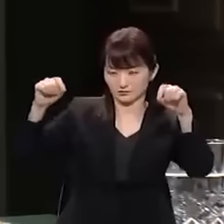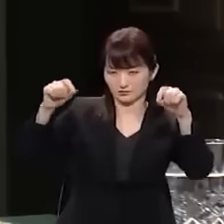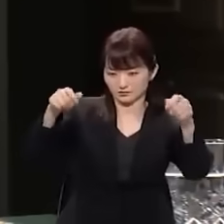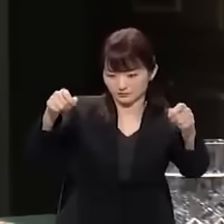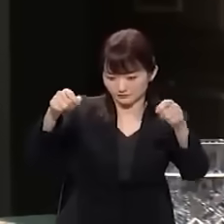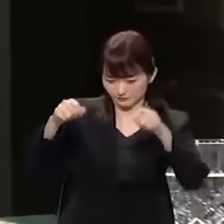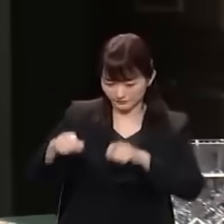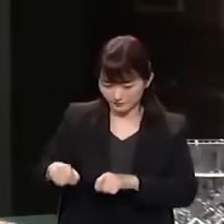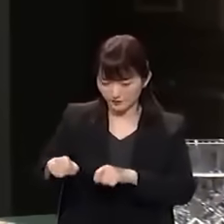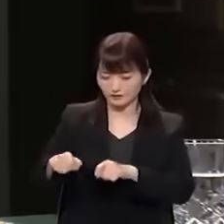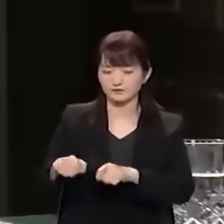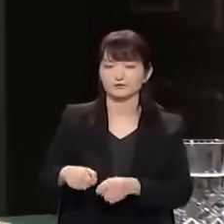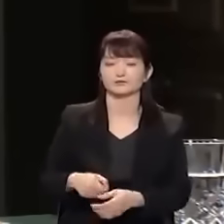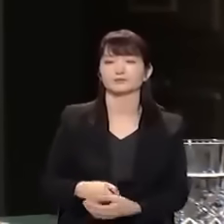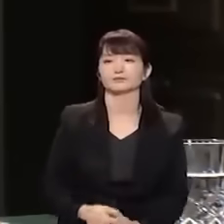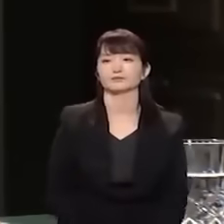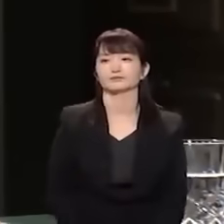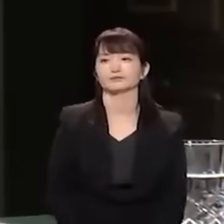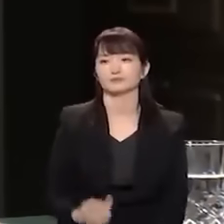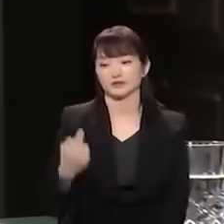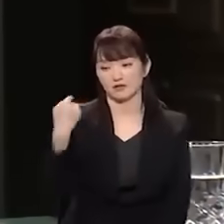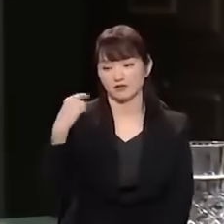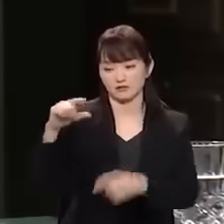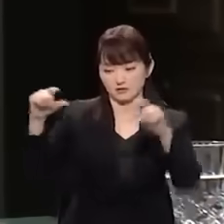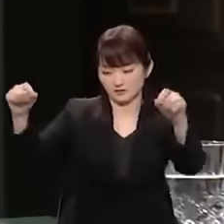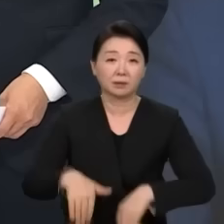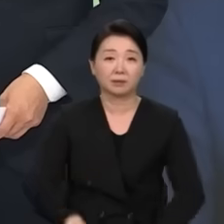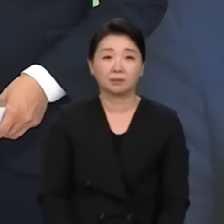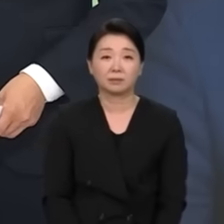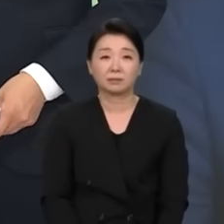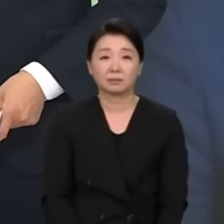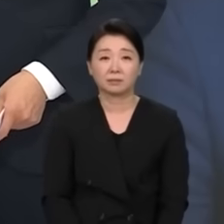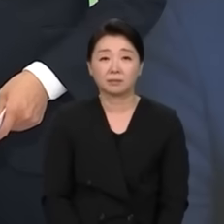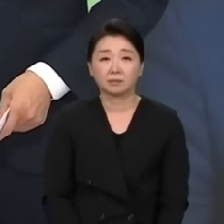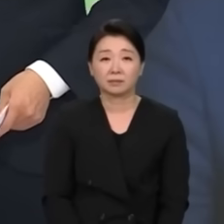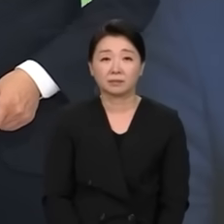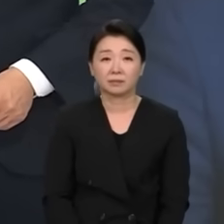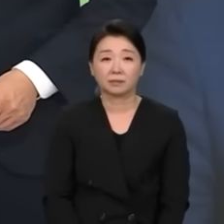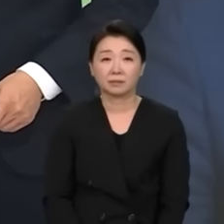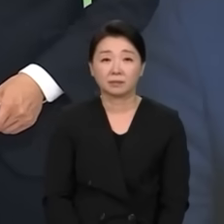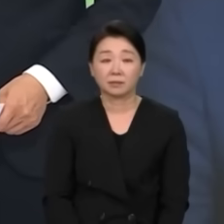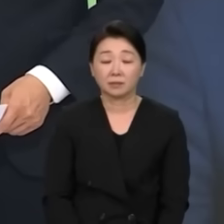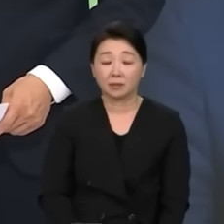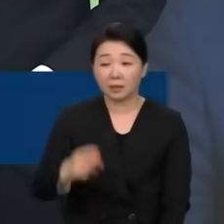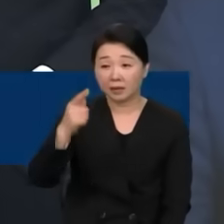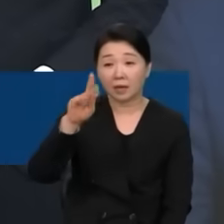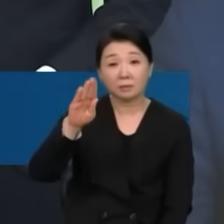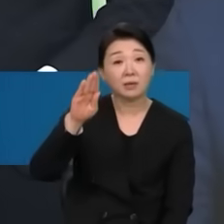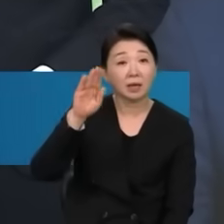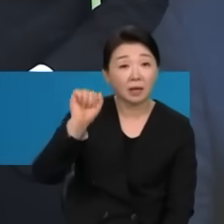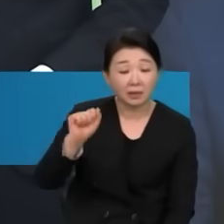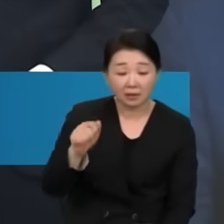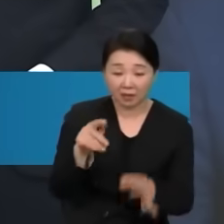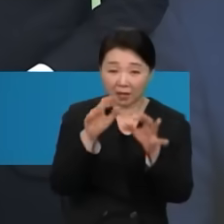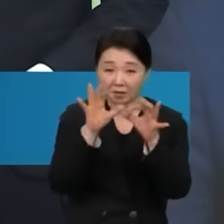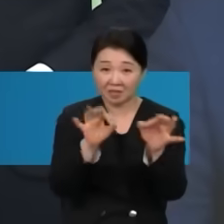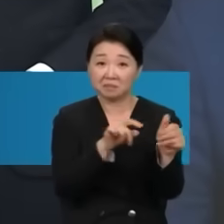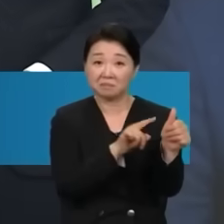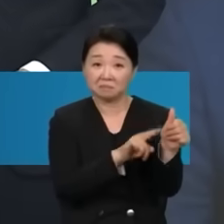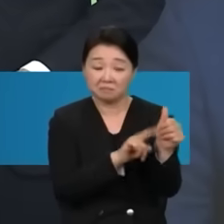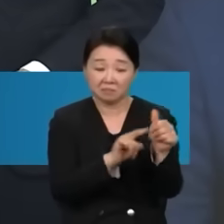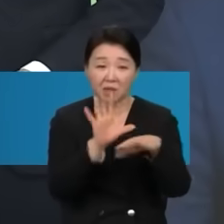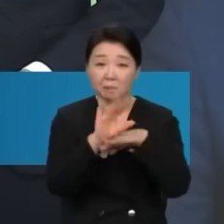철거하기로 했다고 합니다 어제 철거를 했다는군요 이런 가운데 KBS 김호중 씨의 방송